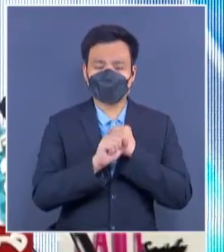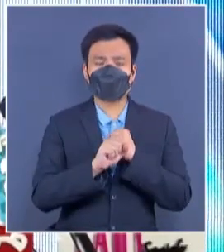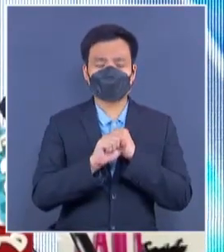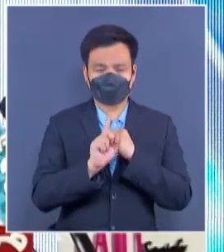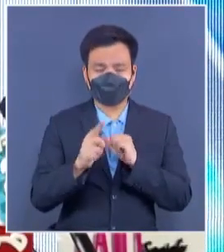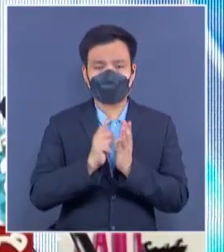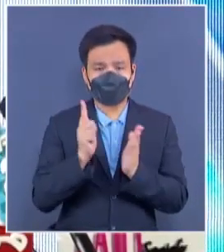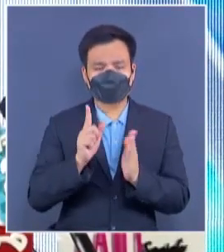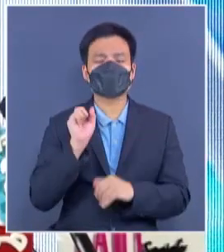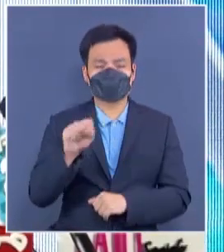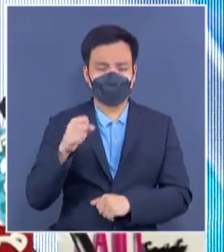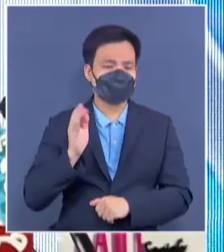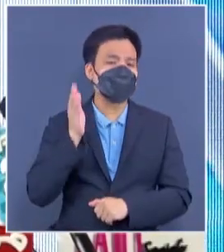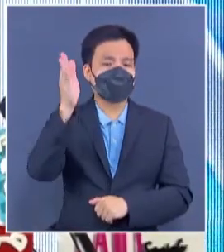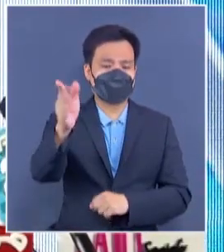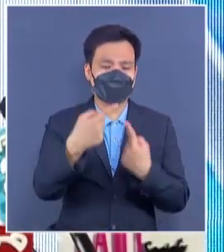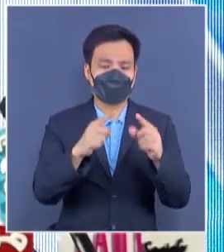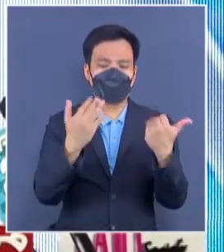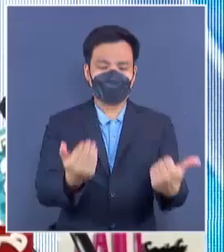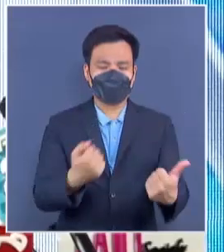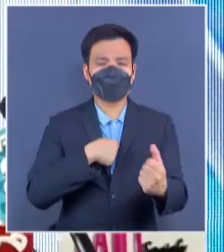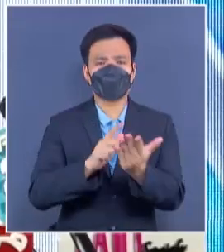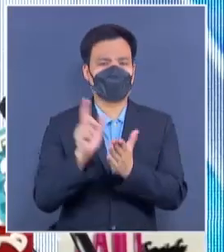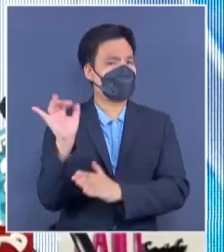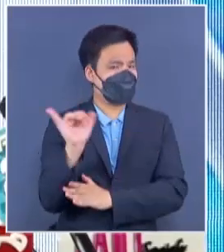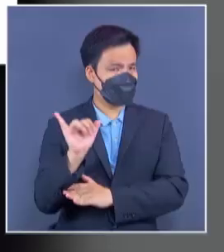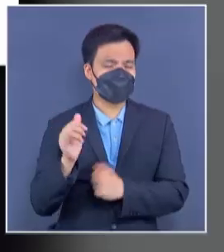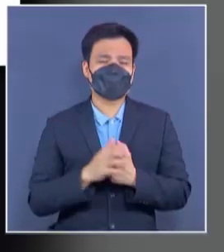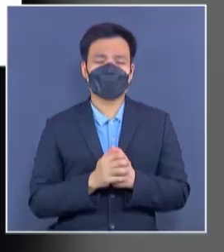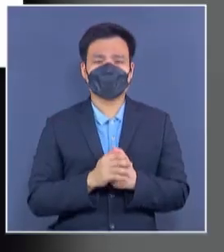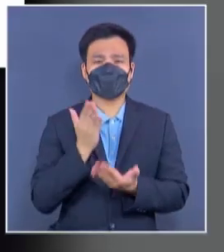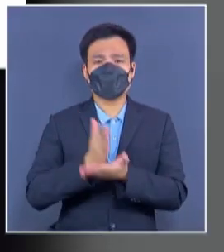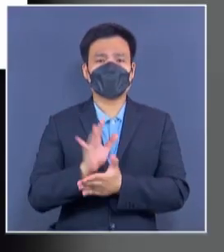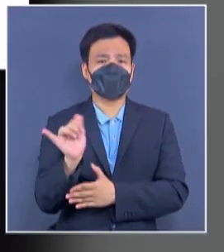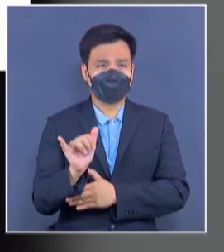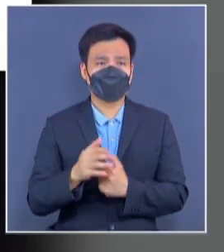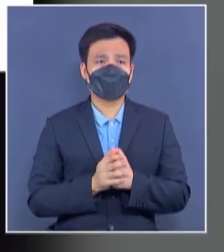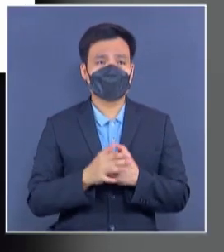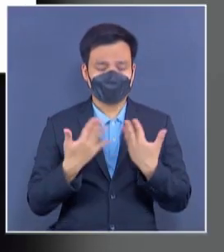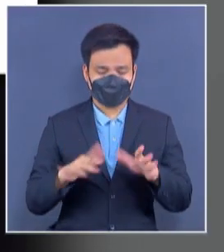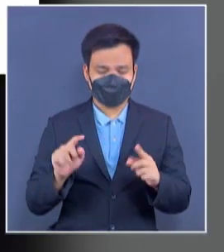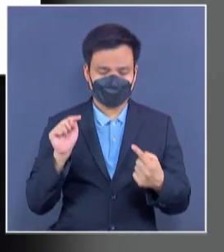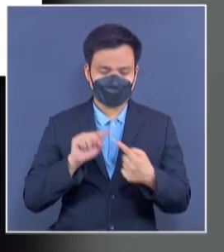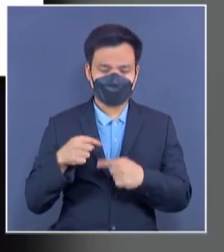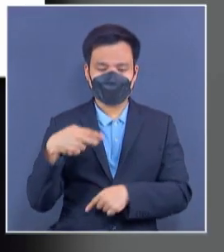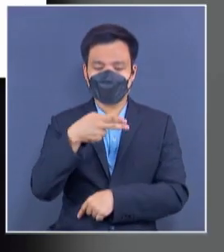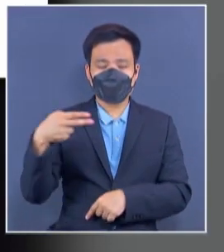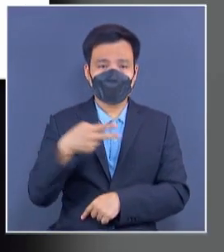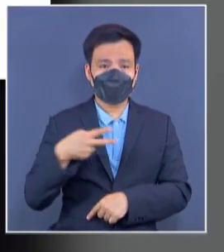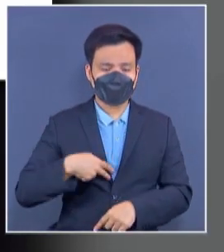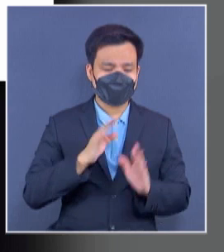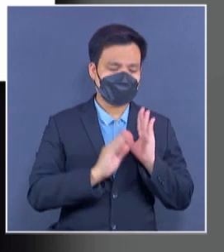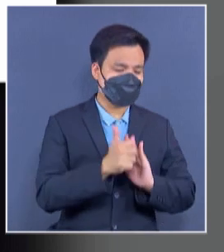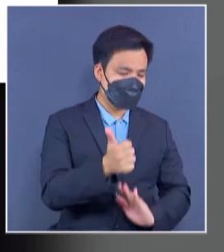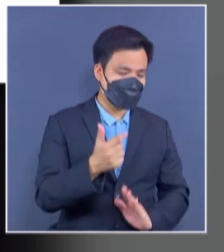มีวันเลิกลาวันหนึ่งถูกมั้ยฮะจำไม่ได้เป็นวันนี้ส่วนเรื่องการโพสต์ข้อความสะท้อนสังคมคนดีคนเลวต้องตัวก็บอกว่าไม่